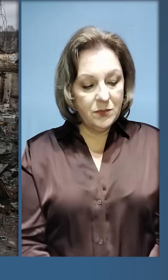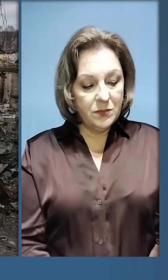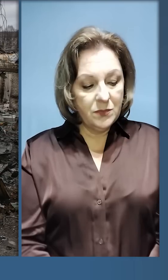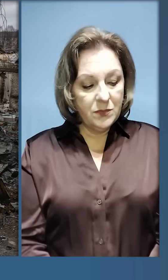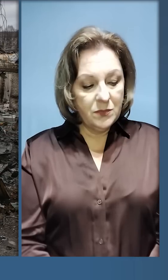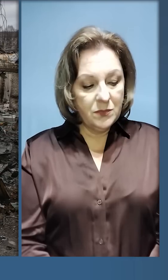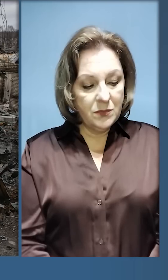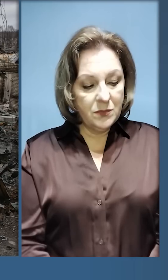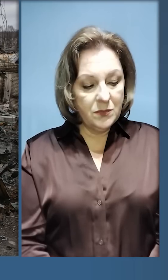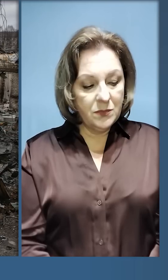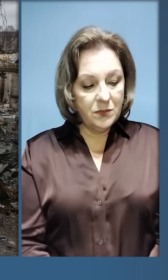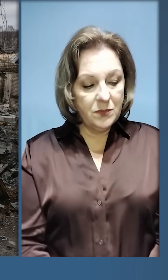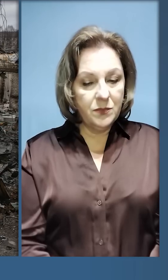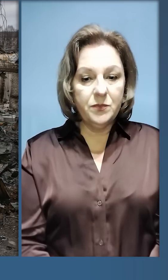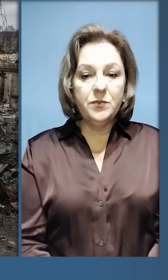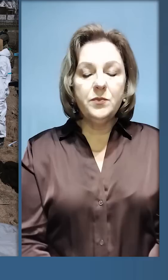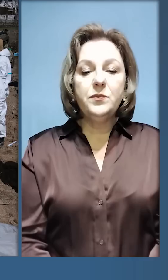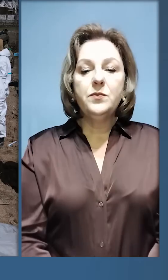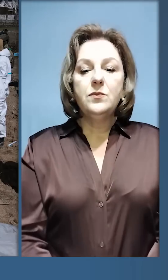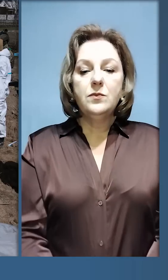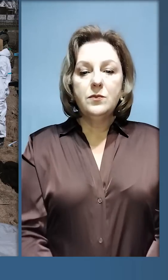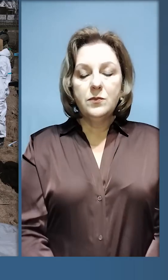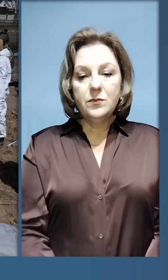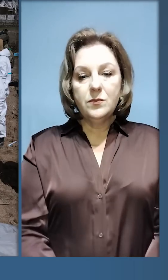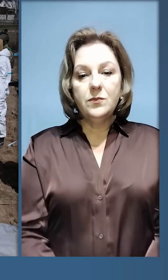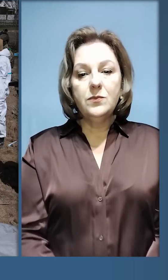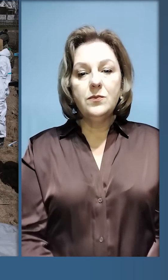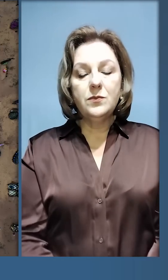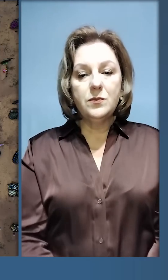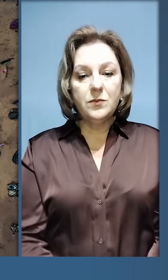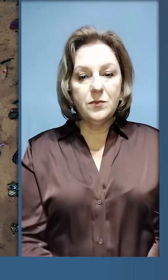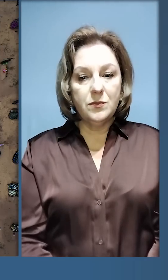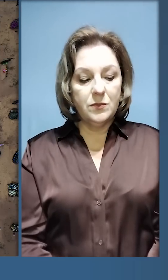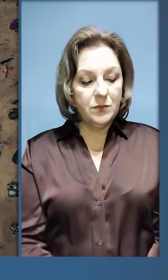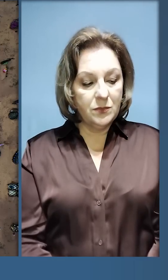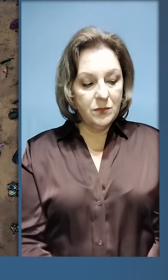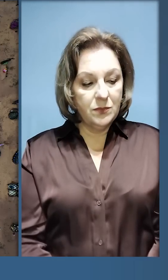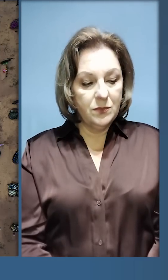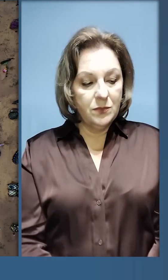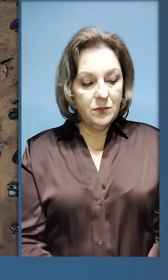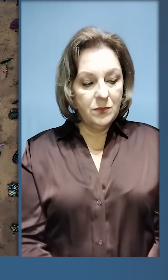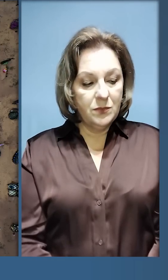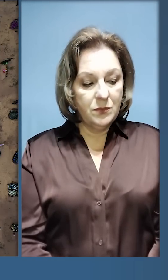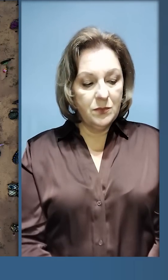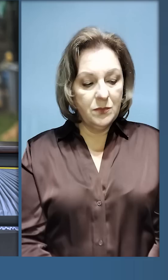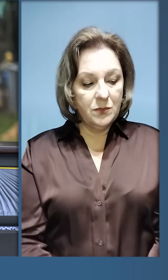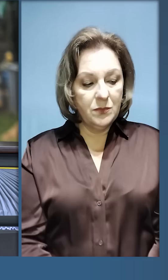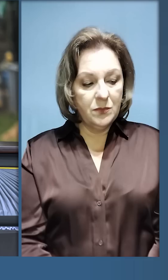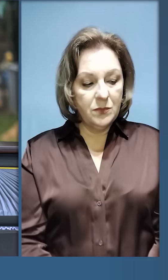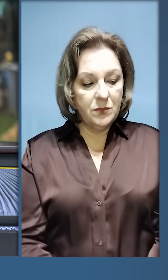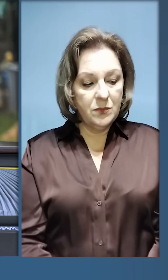Bucha, evidence of war crimes quickly emerged as mass graves were dug to bury the dead.